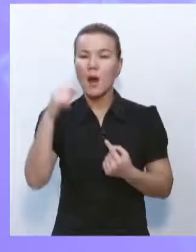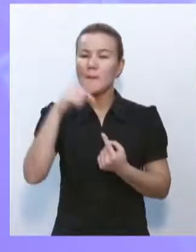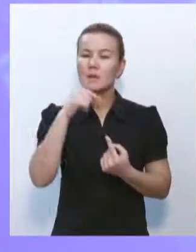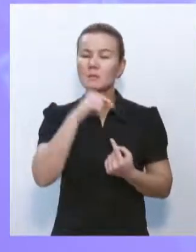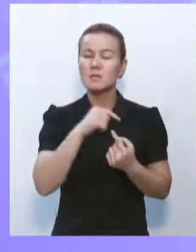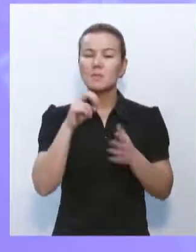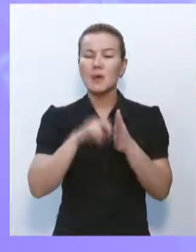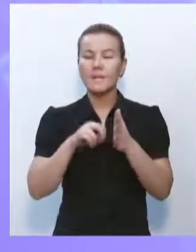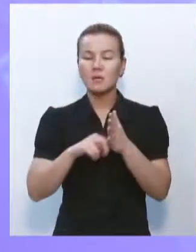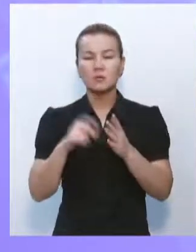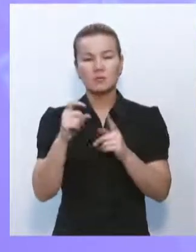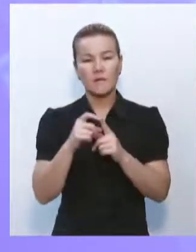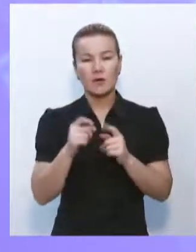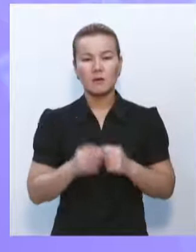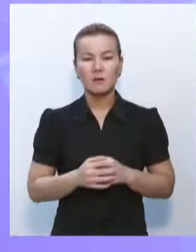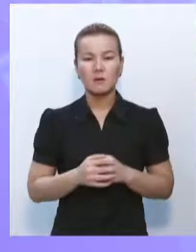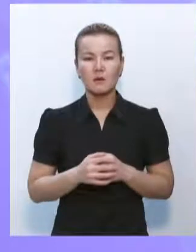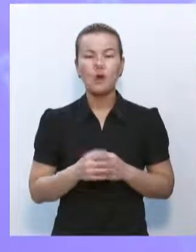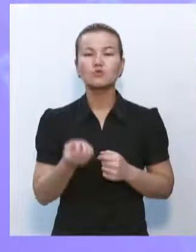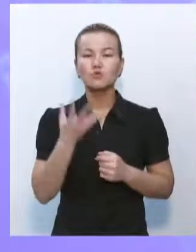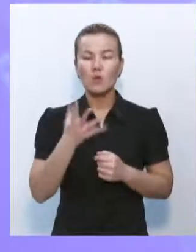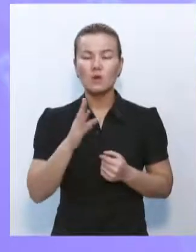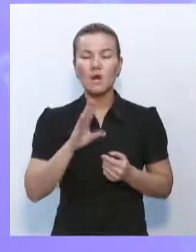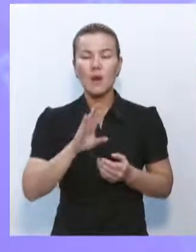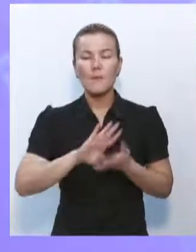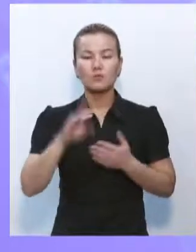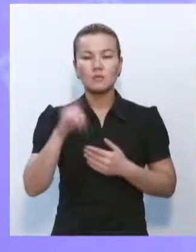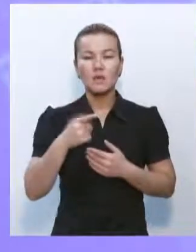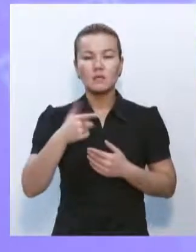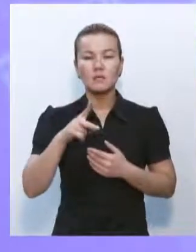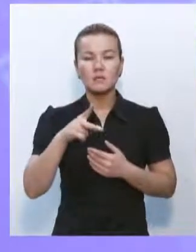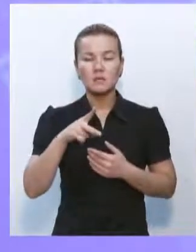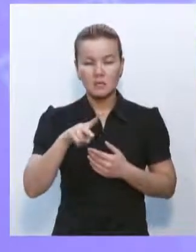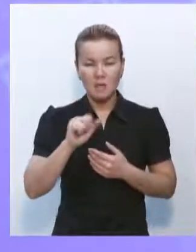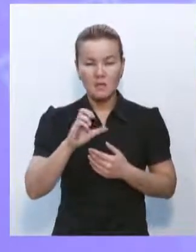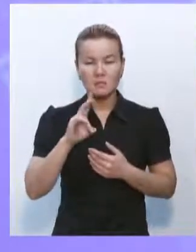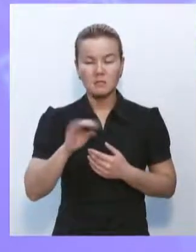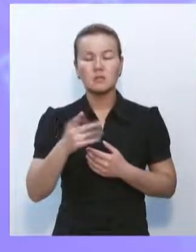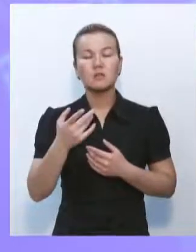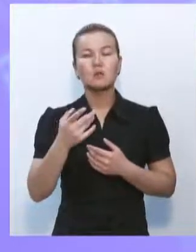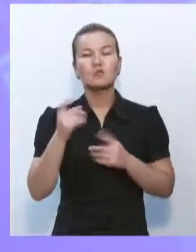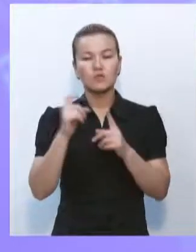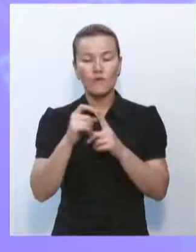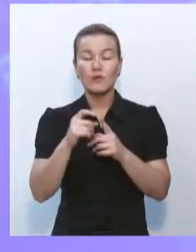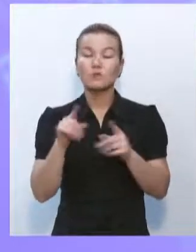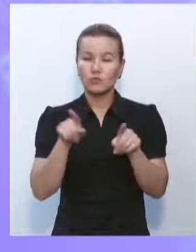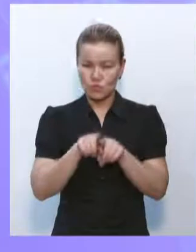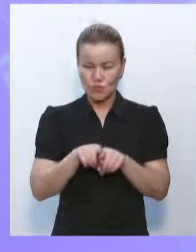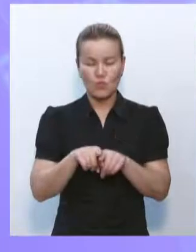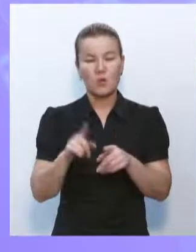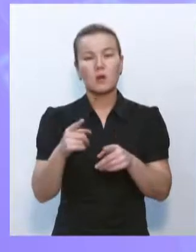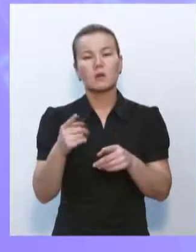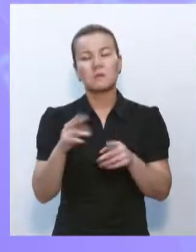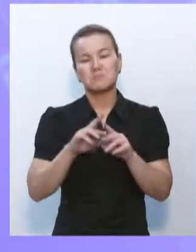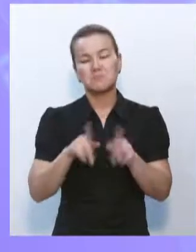Подберите проверочные слова. Сколько безударных гласных в корне, столько и проверочных слов.